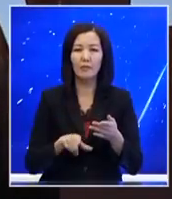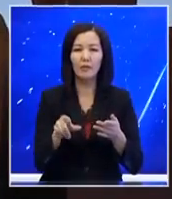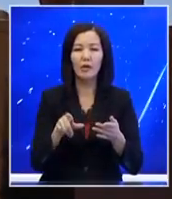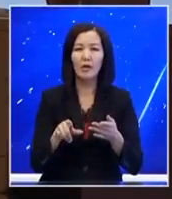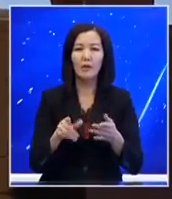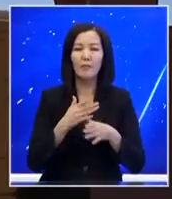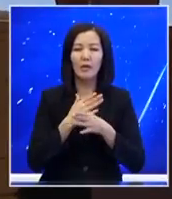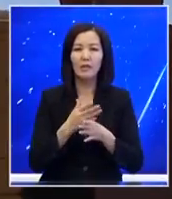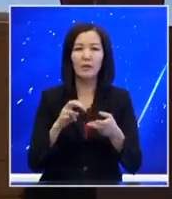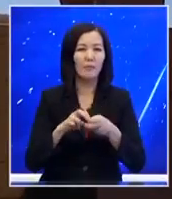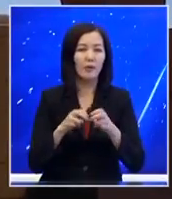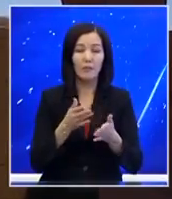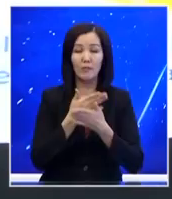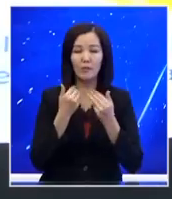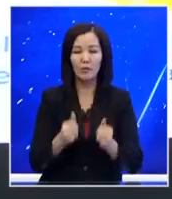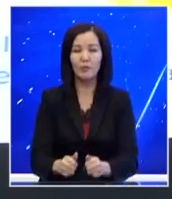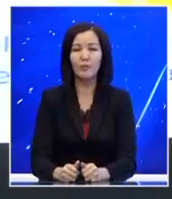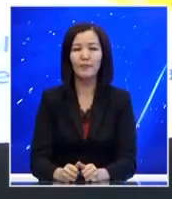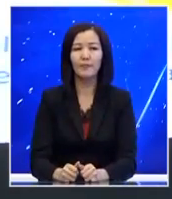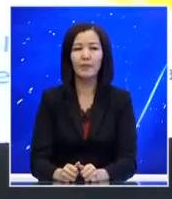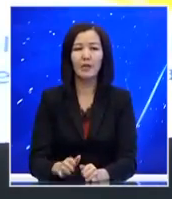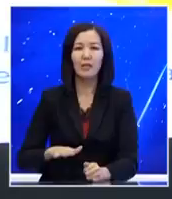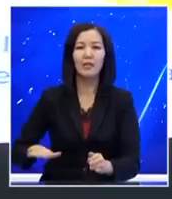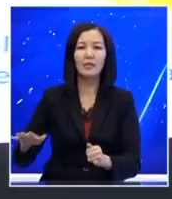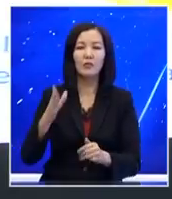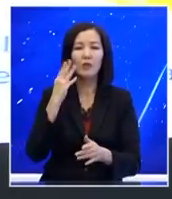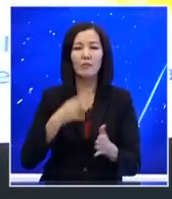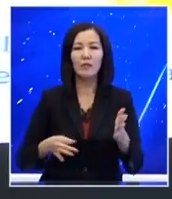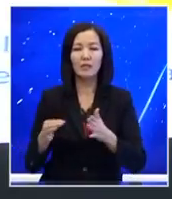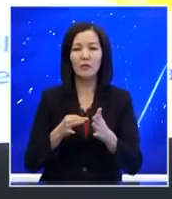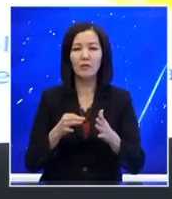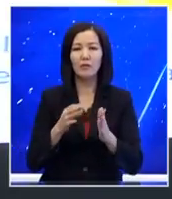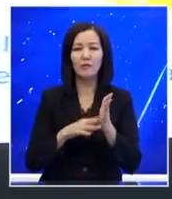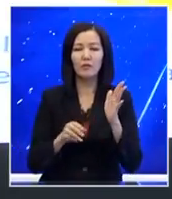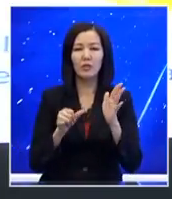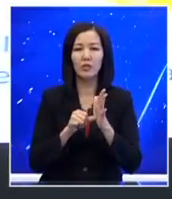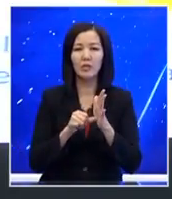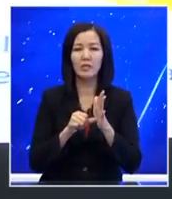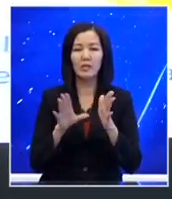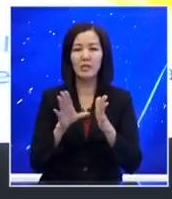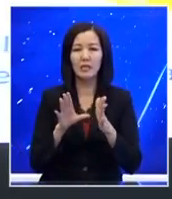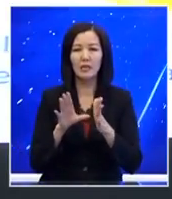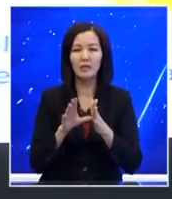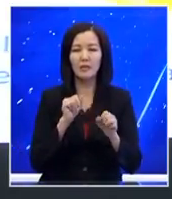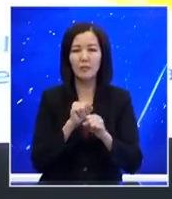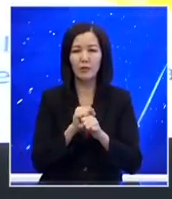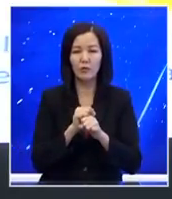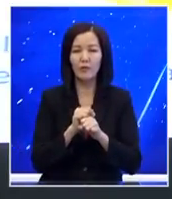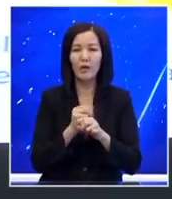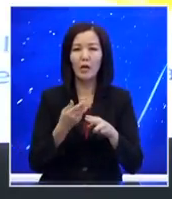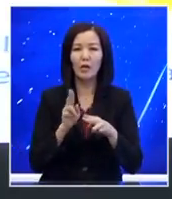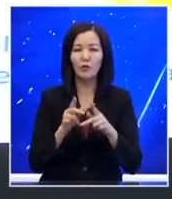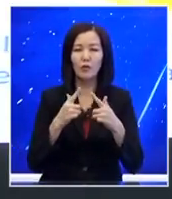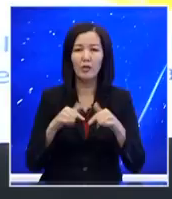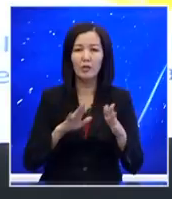чему особых проблем не возникало. На территории Алматинской области имеется 96 гидрологических постов, на которых